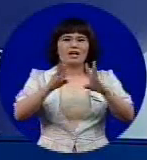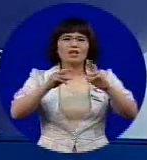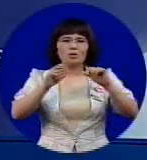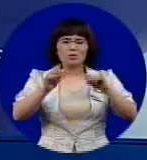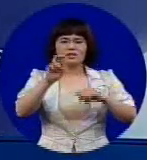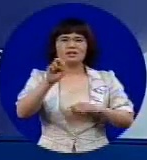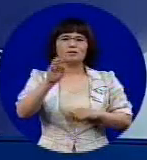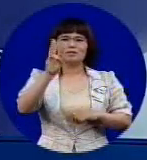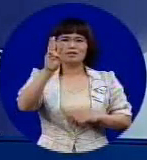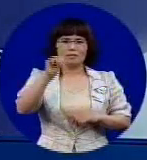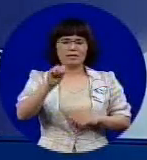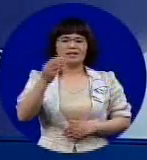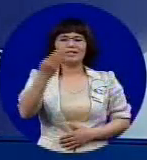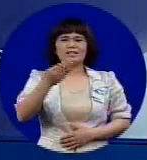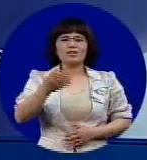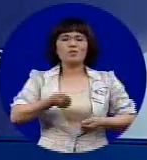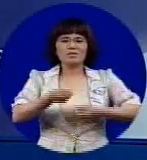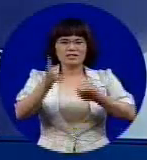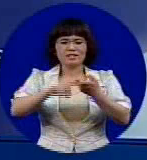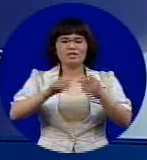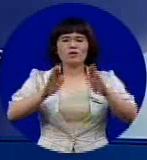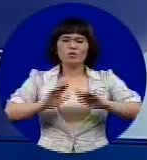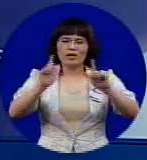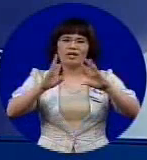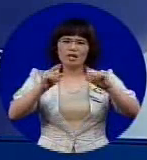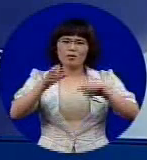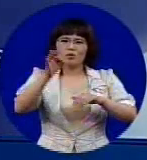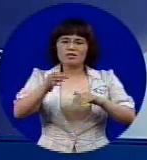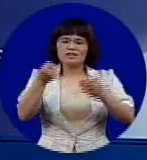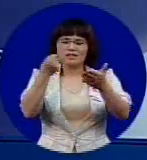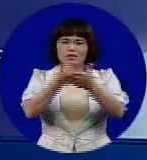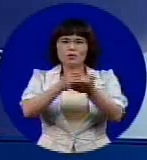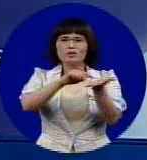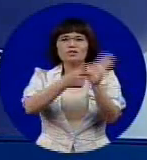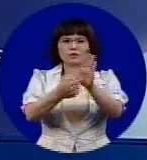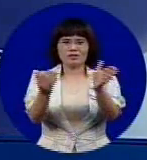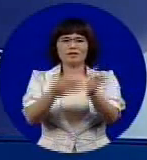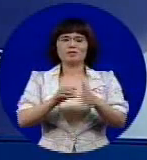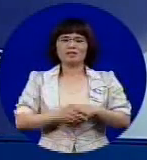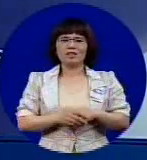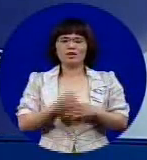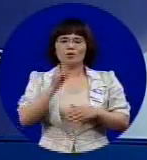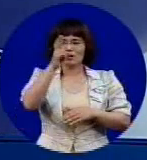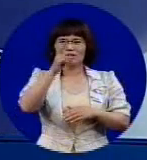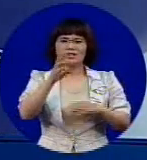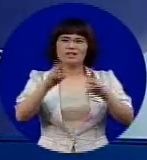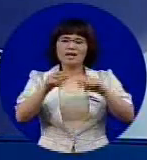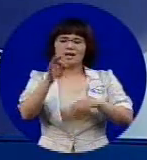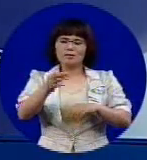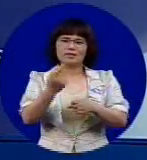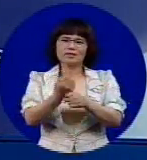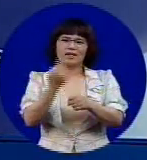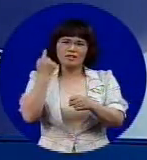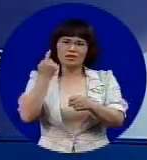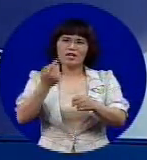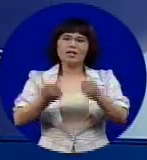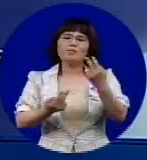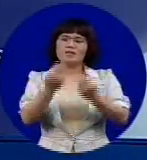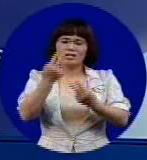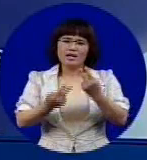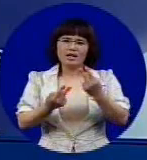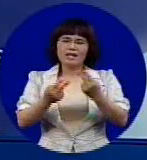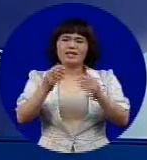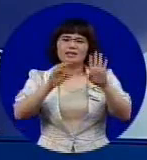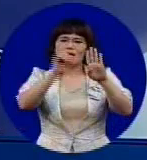시가 토지 23만 4천여 필지에 대한 올해 개별 공시지가를 결정 공시했습니다. 용인시의 땅값은 지난해에